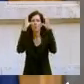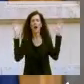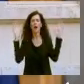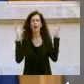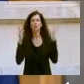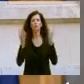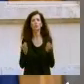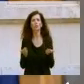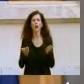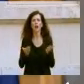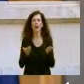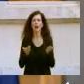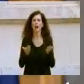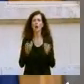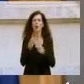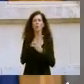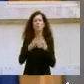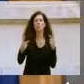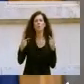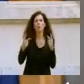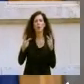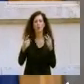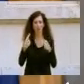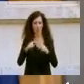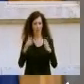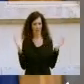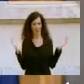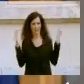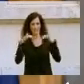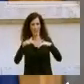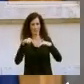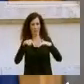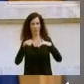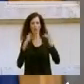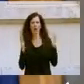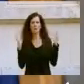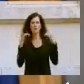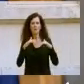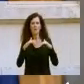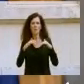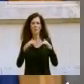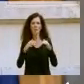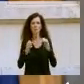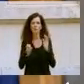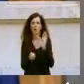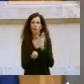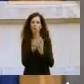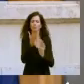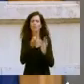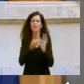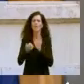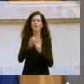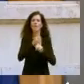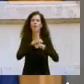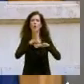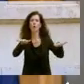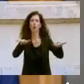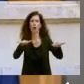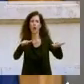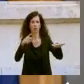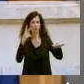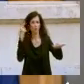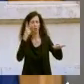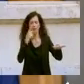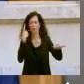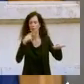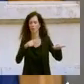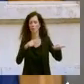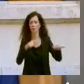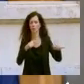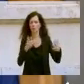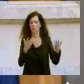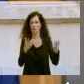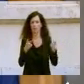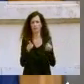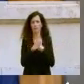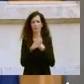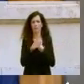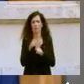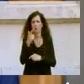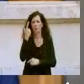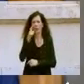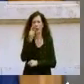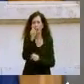se da questi assembramenti dovessero nascere dei focolai sarebbe un peccato per tutti i diretti interessati e per i loro